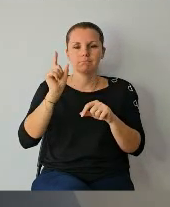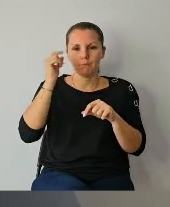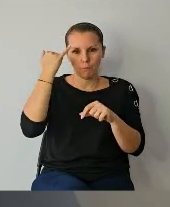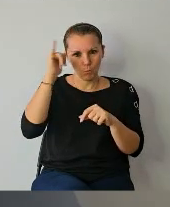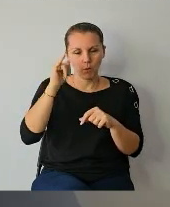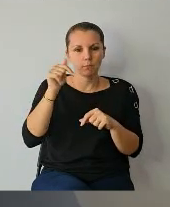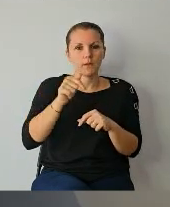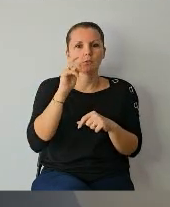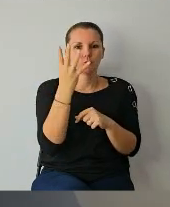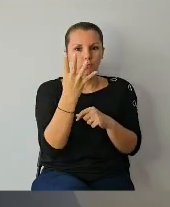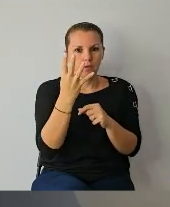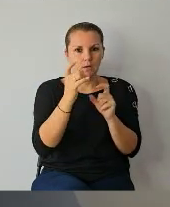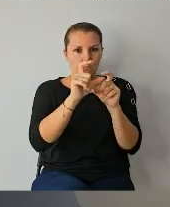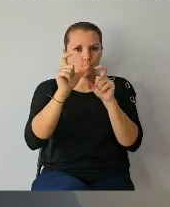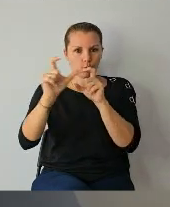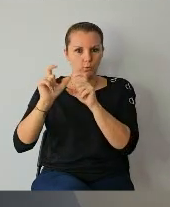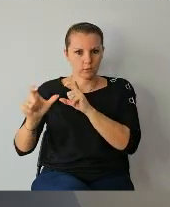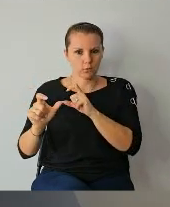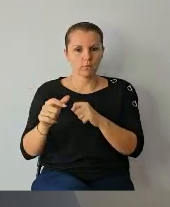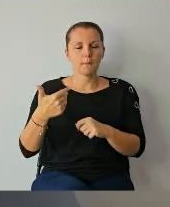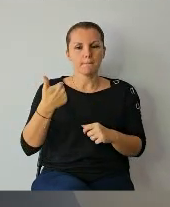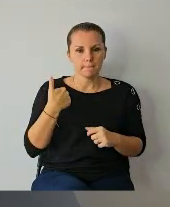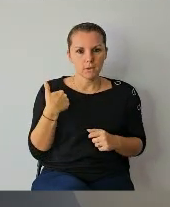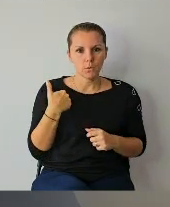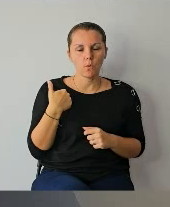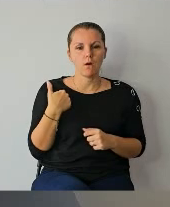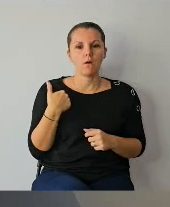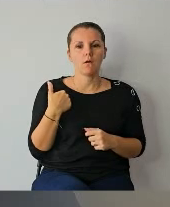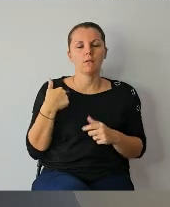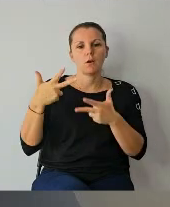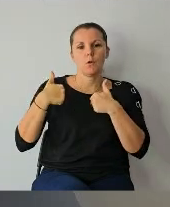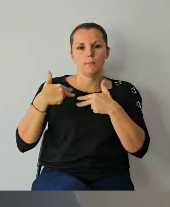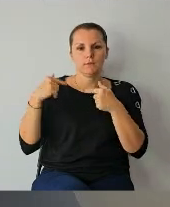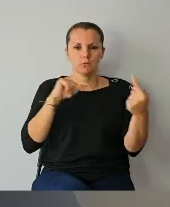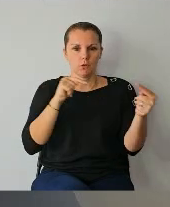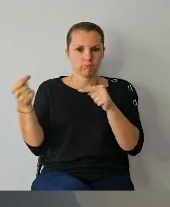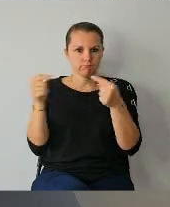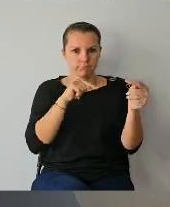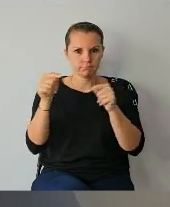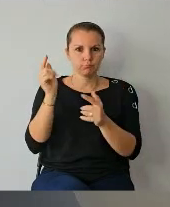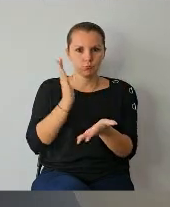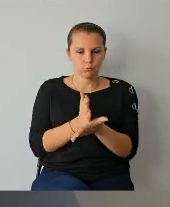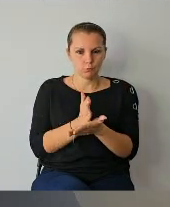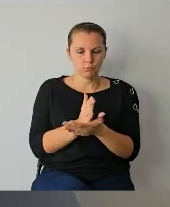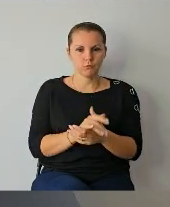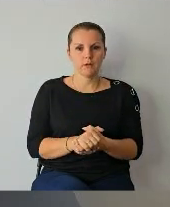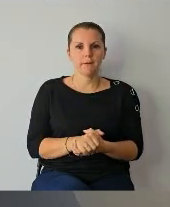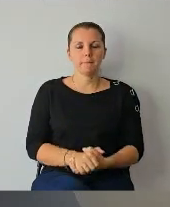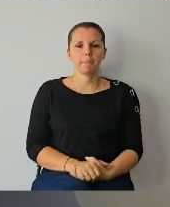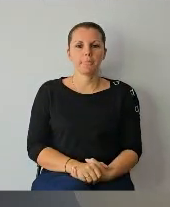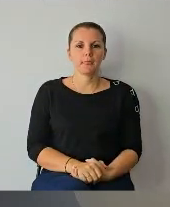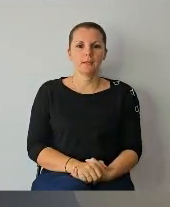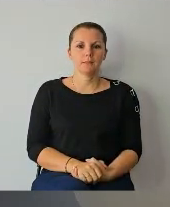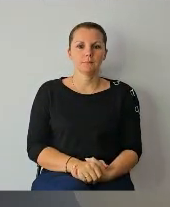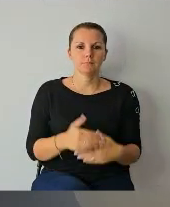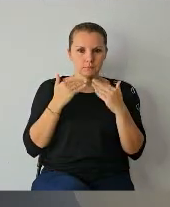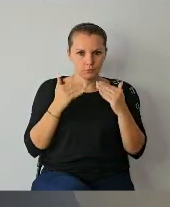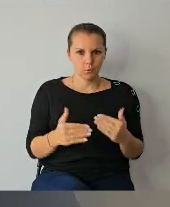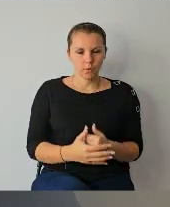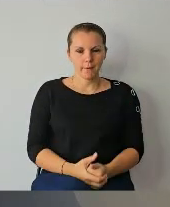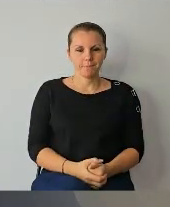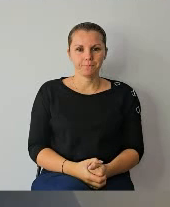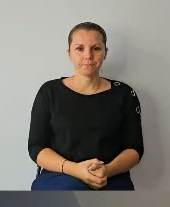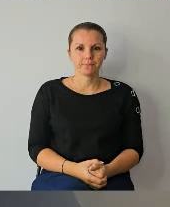budynków. Było to przedmiotem omówienia na Komisji Budżetu i Rozwoju Gospodarczego. Dziękuję.